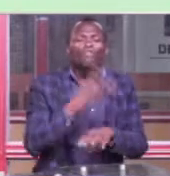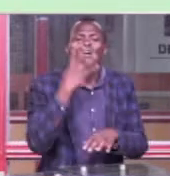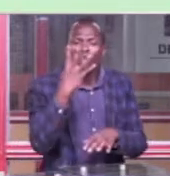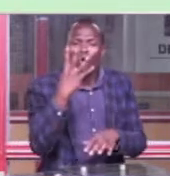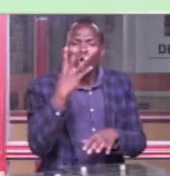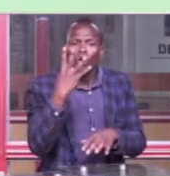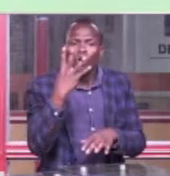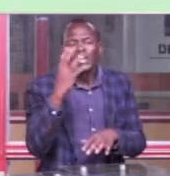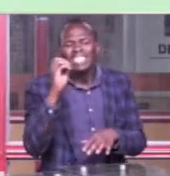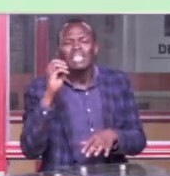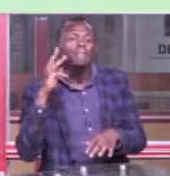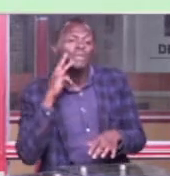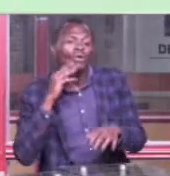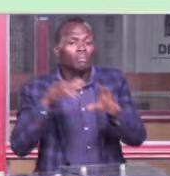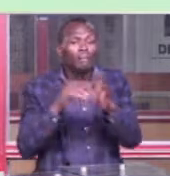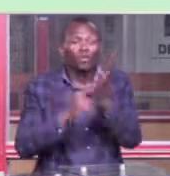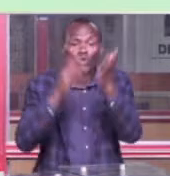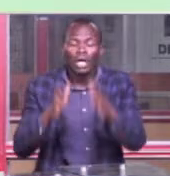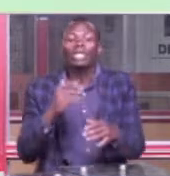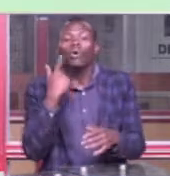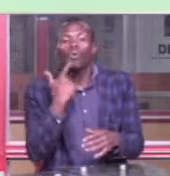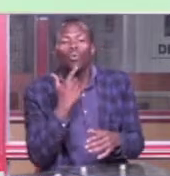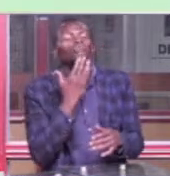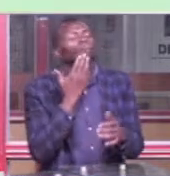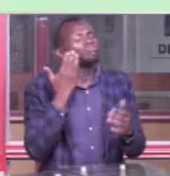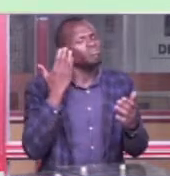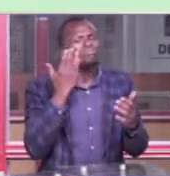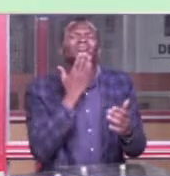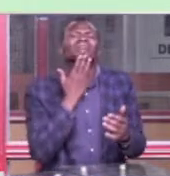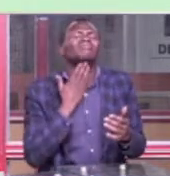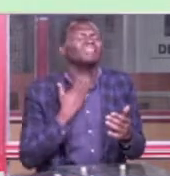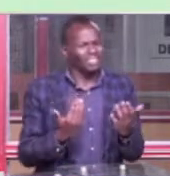quality health. And so they need to take the Ugandans into